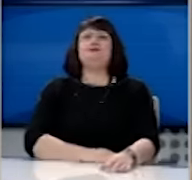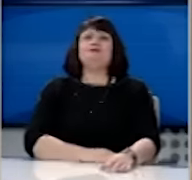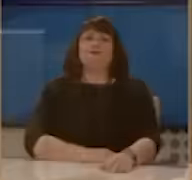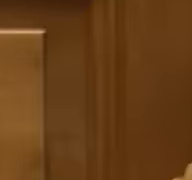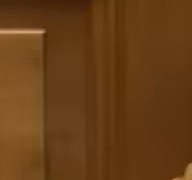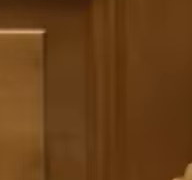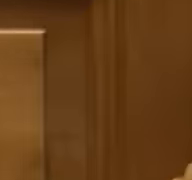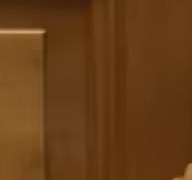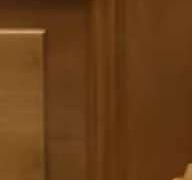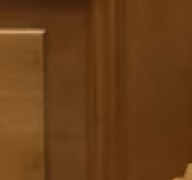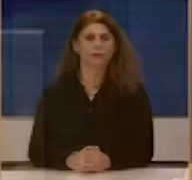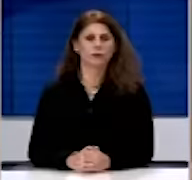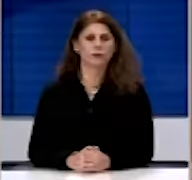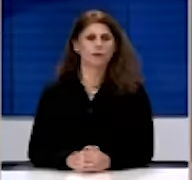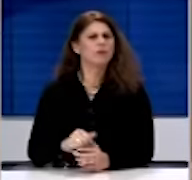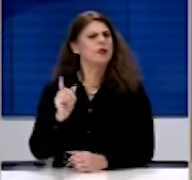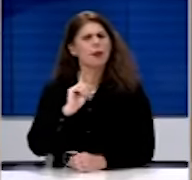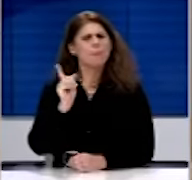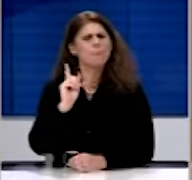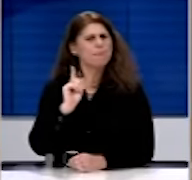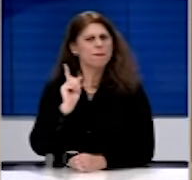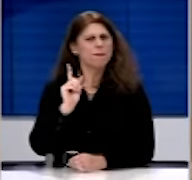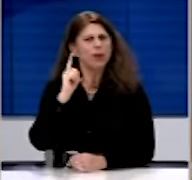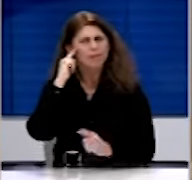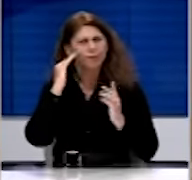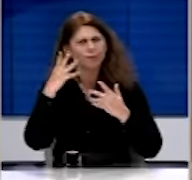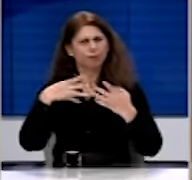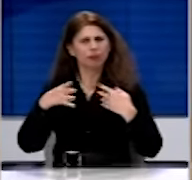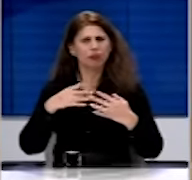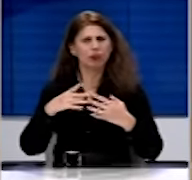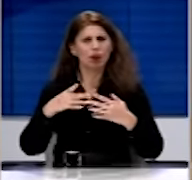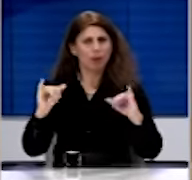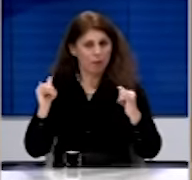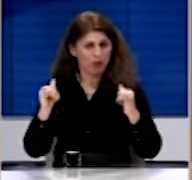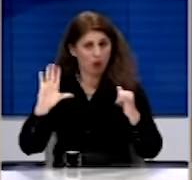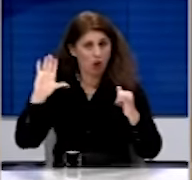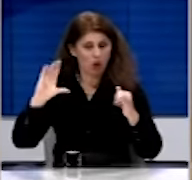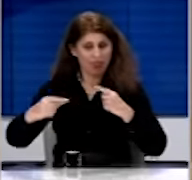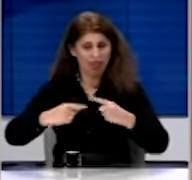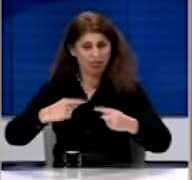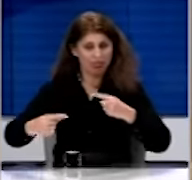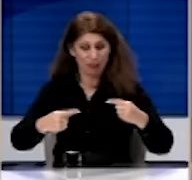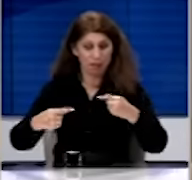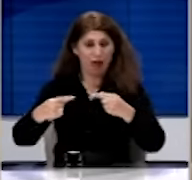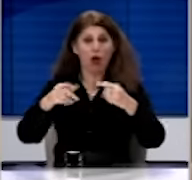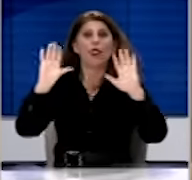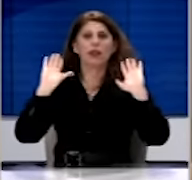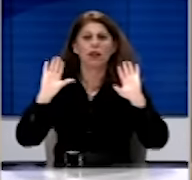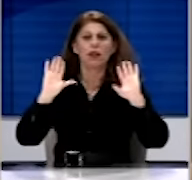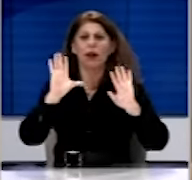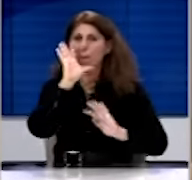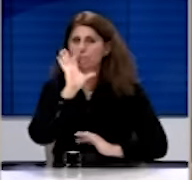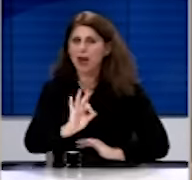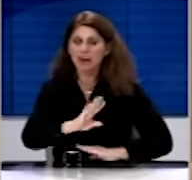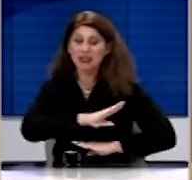Και μην αυταπατάστε ότι παίζετε χωρίς αντίπαλο. Άλλωστε, πραγματικός